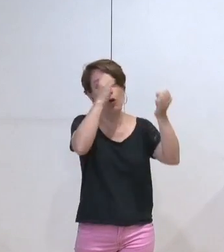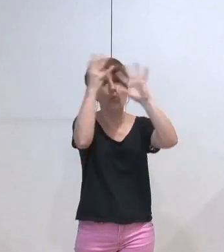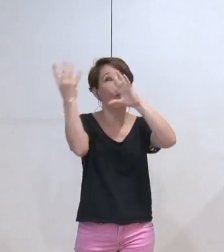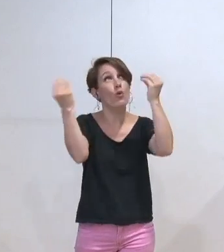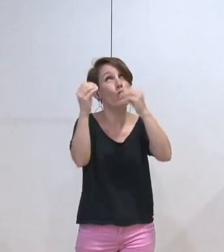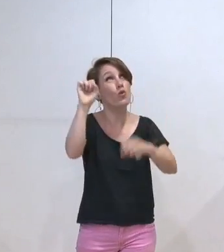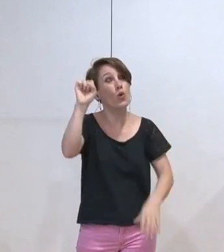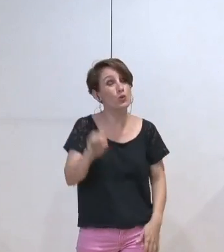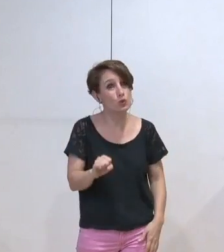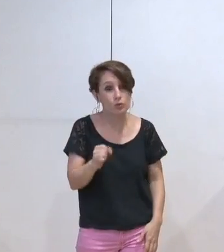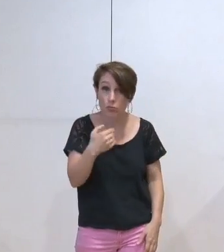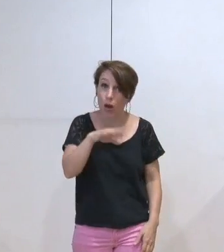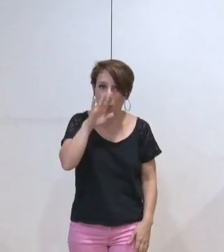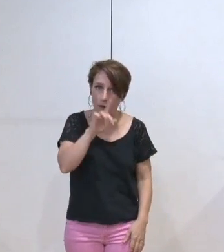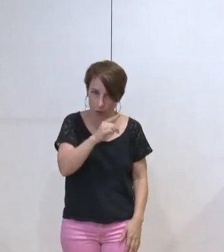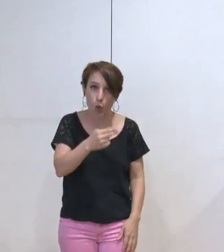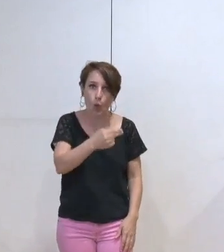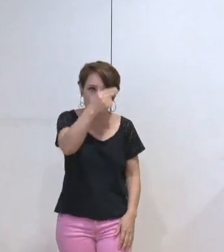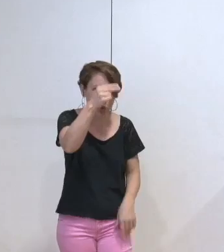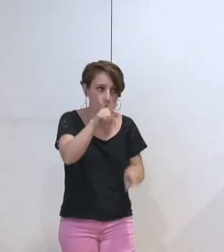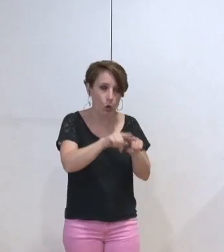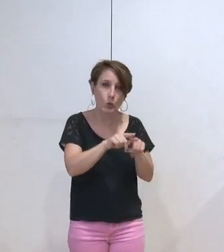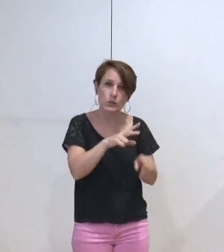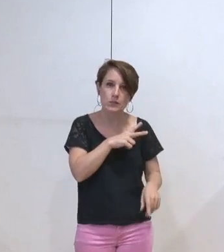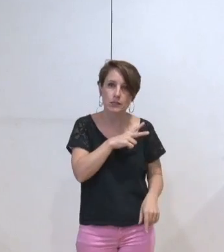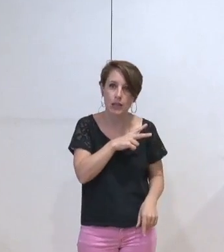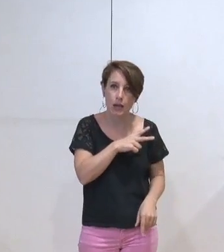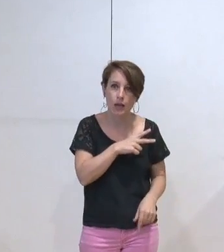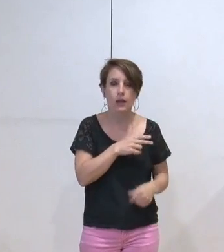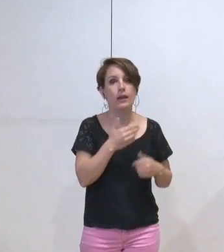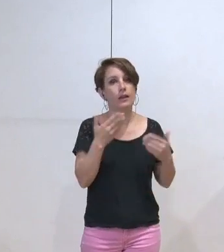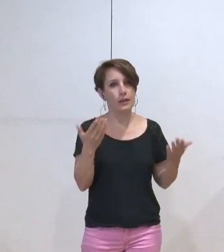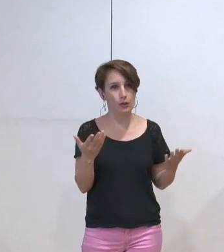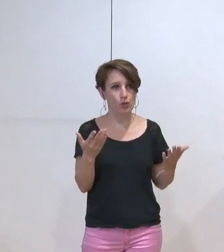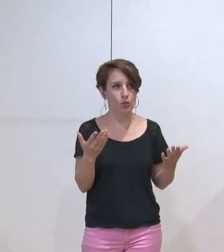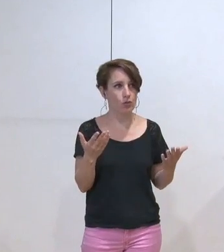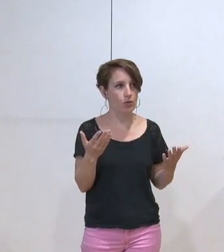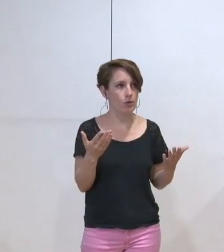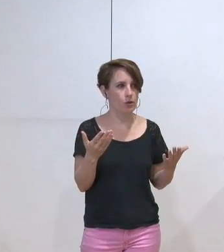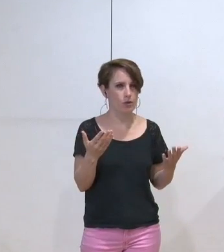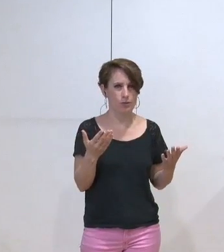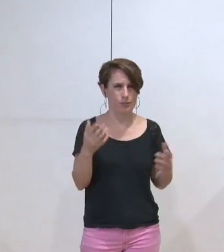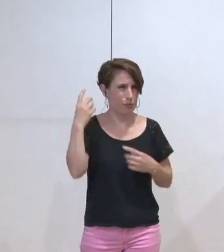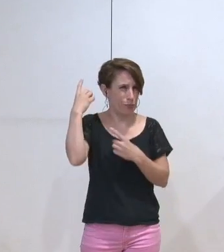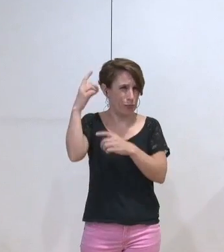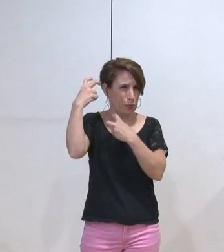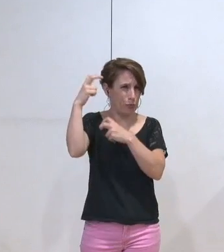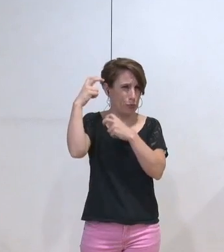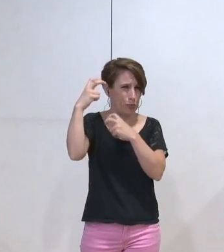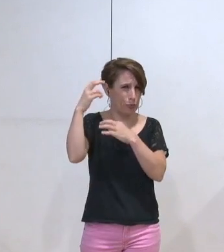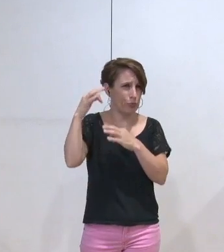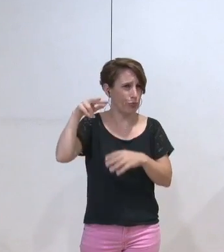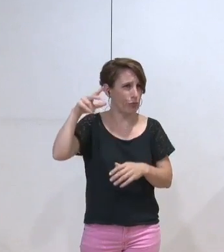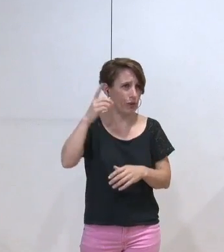très présente au nord ce qui appelle des réponses sur un autre débat que nous avons eu récemment sur notamment les stratégies de